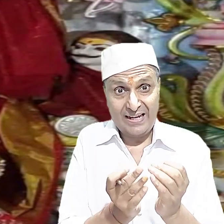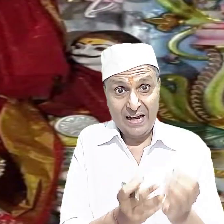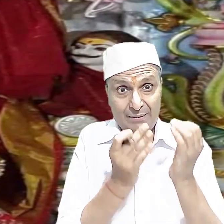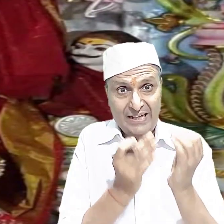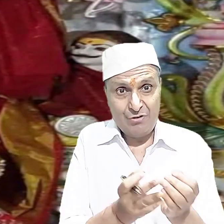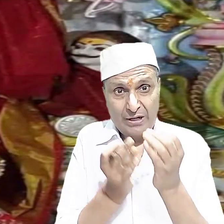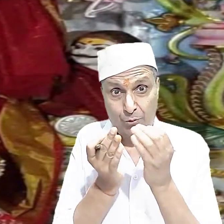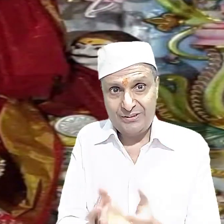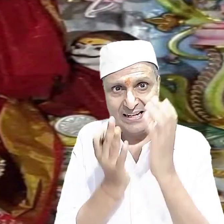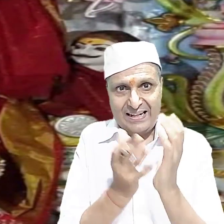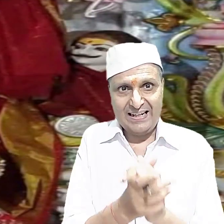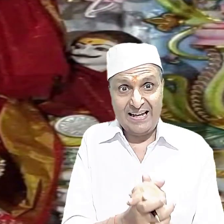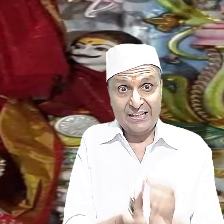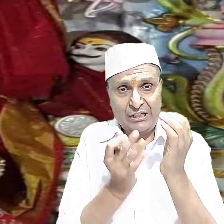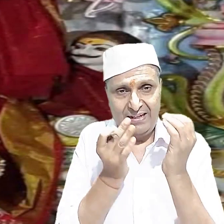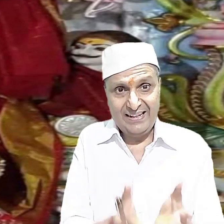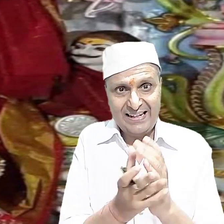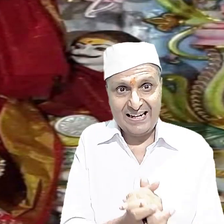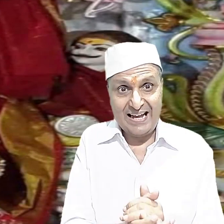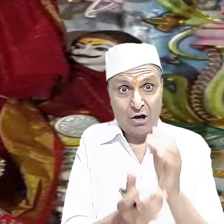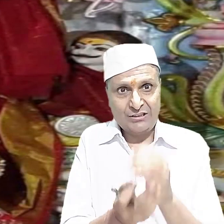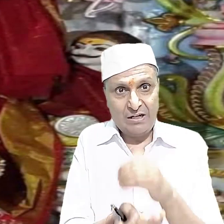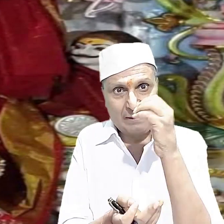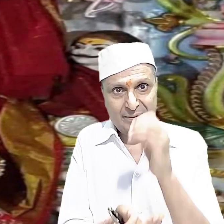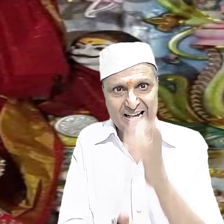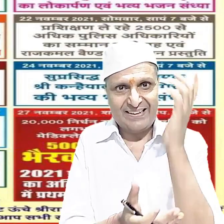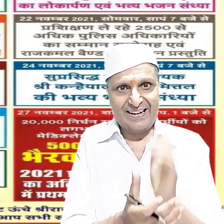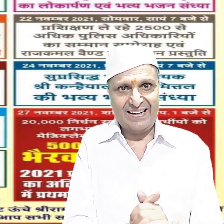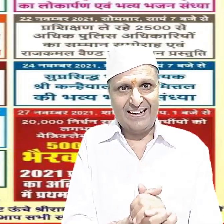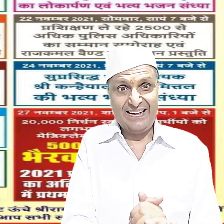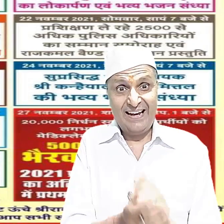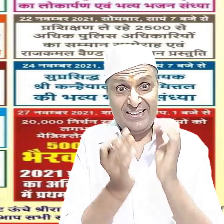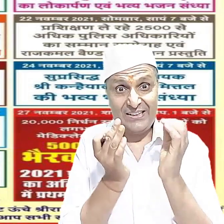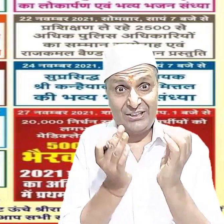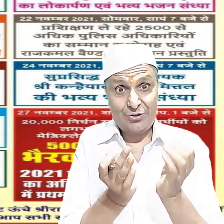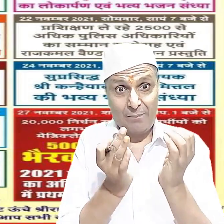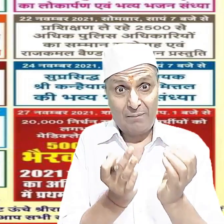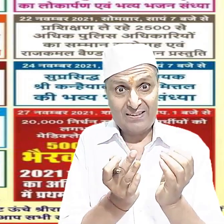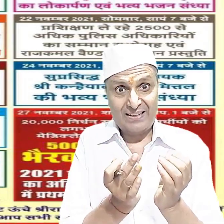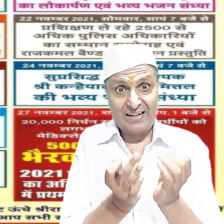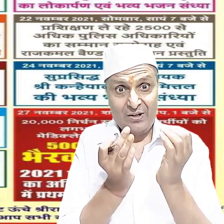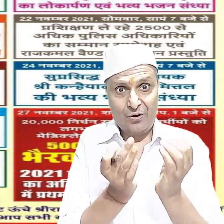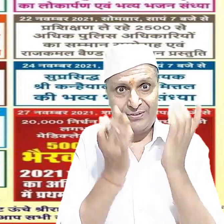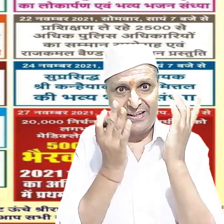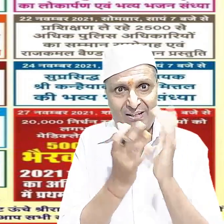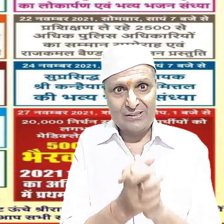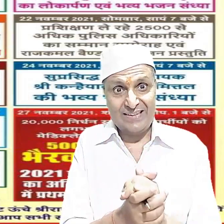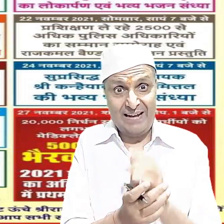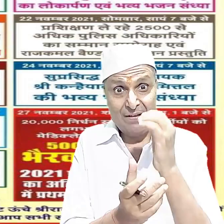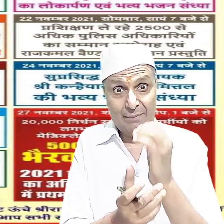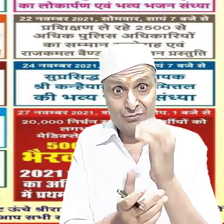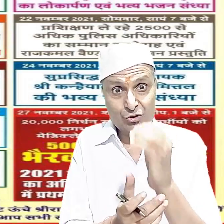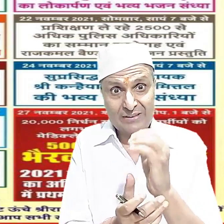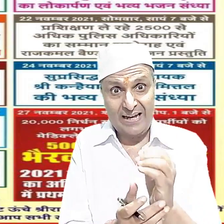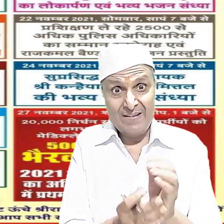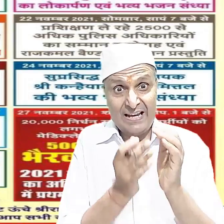मंदिरों के अंदर हम देवियों की मूर्तियां लगाने लगे हैं, शिवलिंग रखने लगे हैं और शिवलिंग पर अभिषेक करने लगे हैं। ऐसे चित्रों के प्रमाण देकर रोंगटे खड़े हो जाते